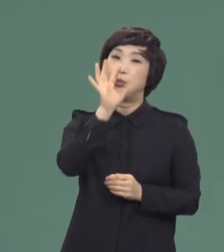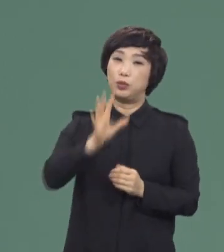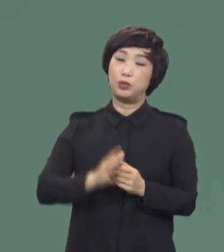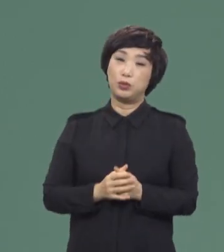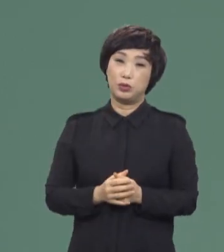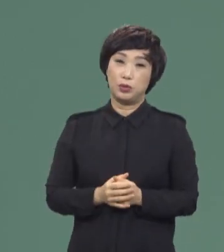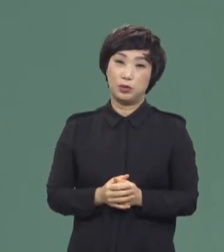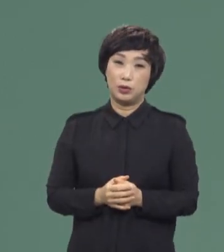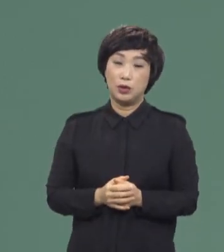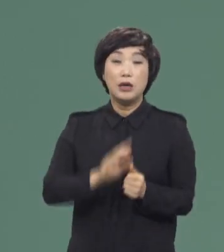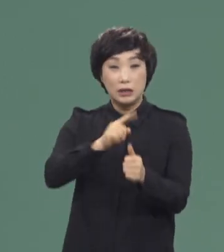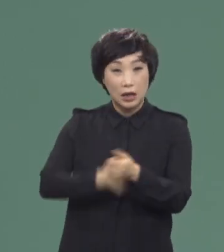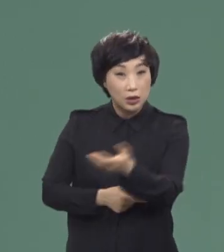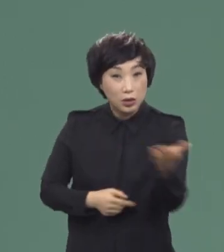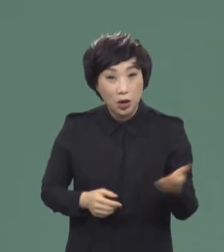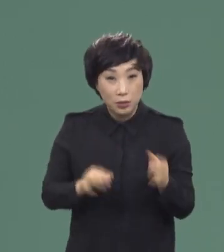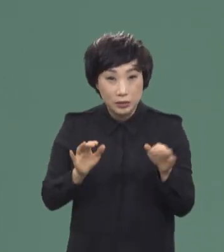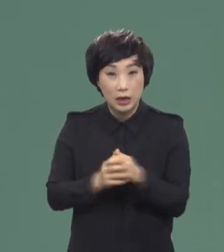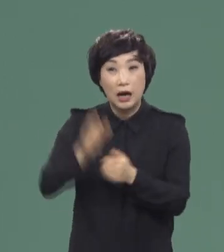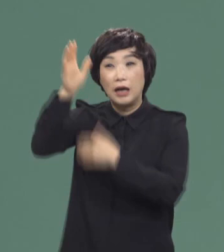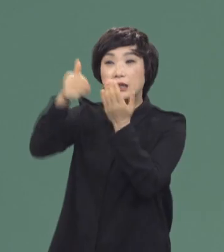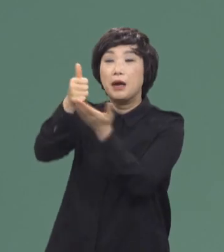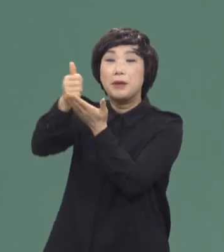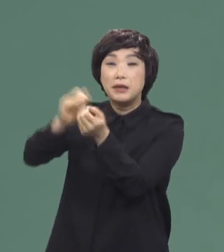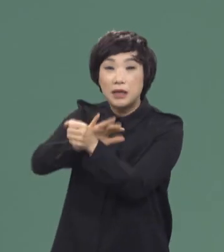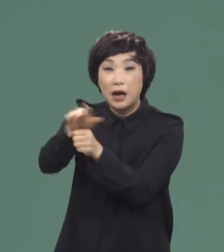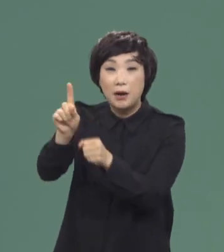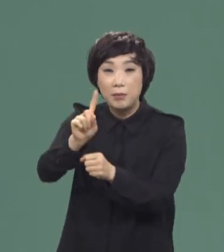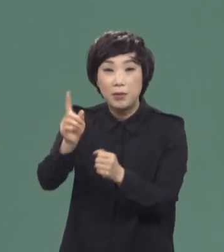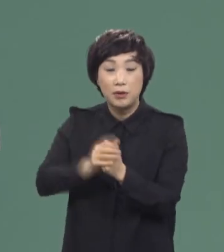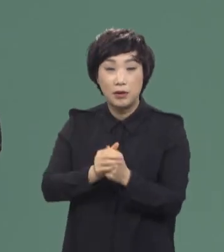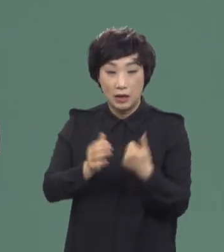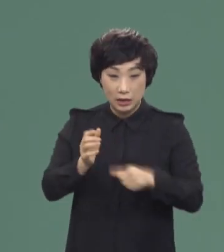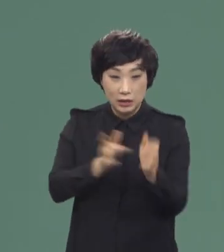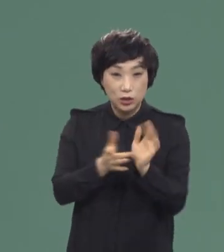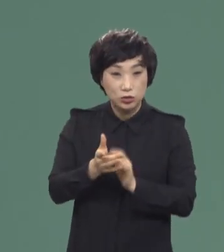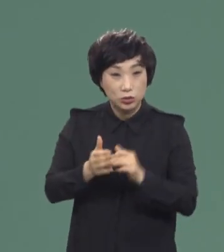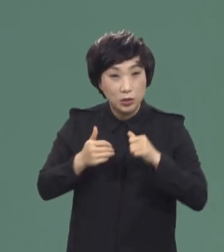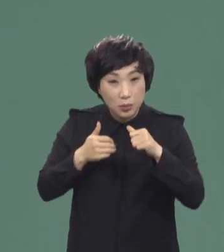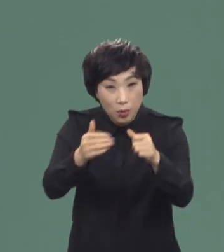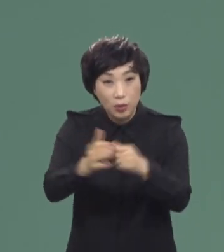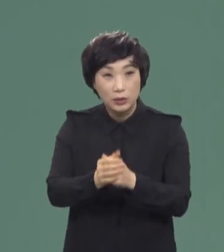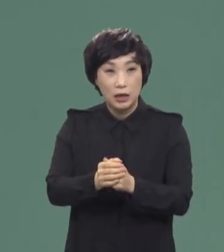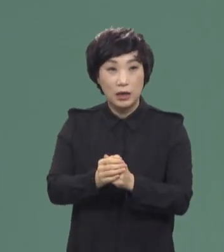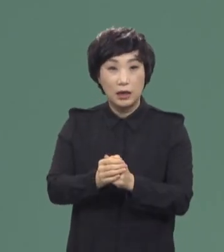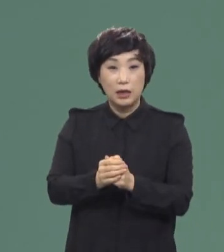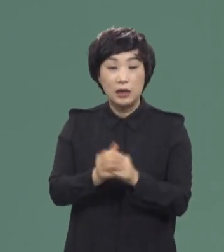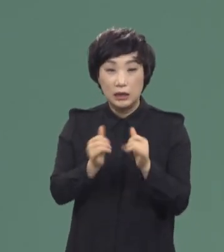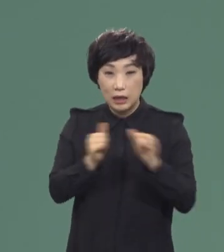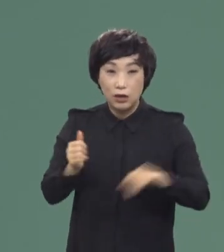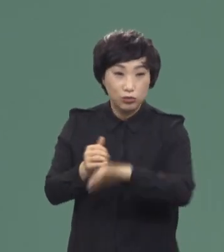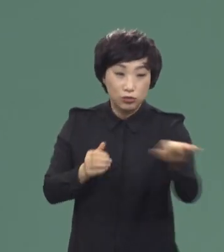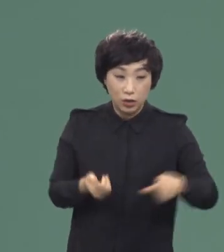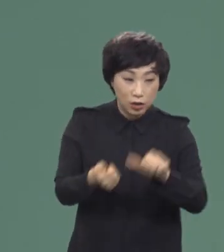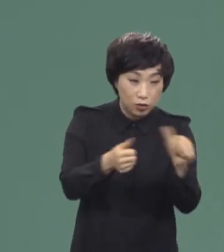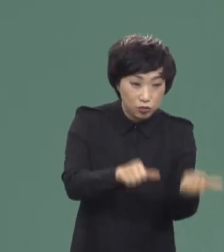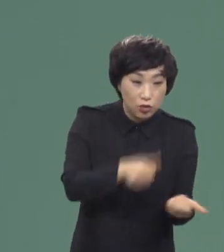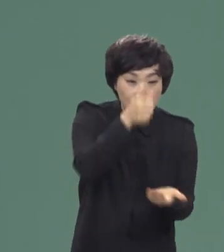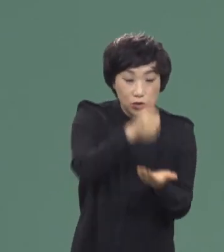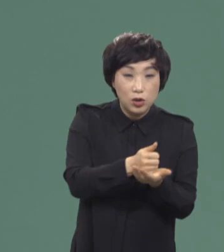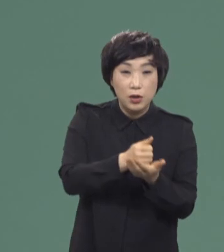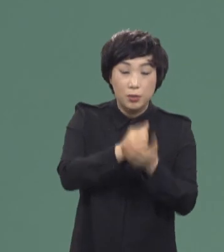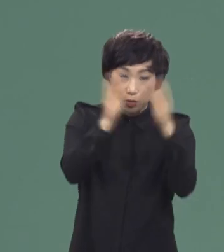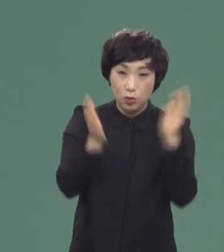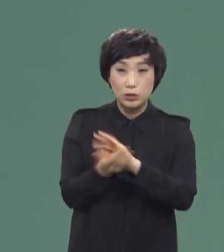그러니까 하나님의 사랑은 아들을 보내서 우리가 죽어야 할 죄를 대신